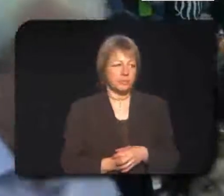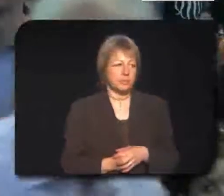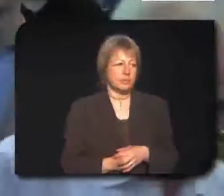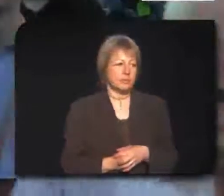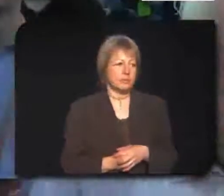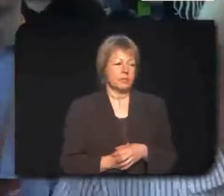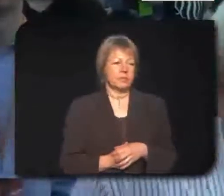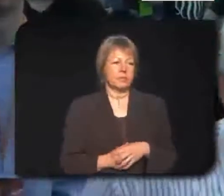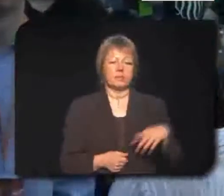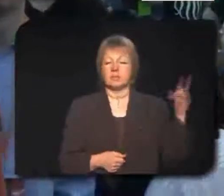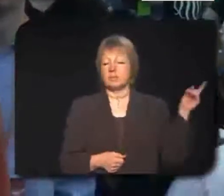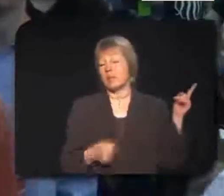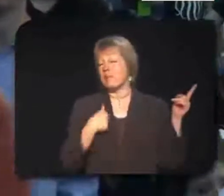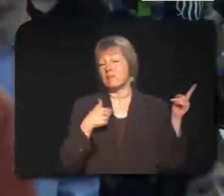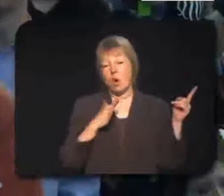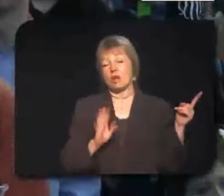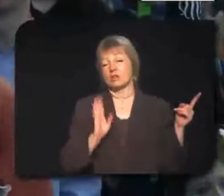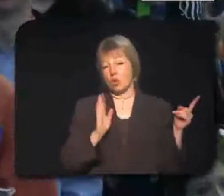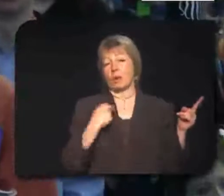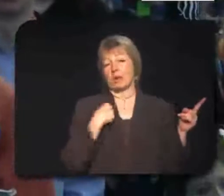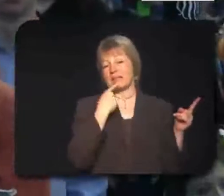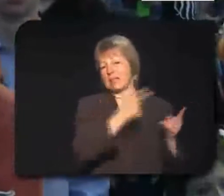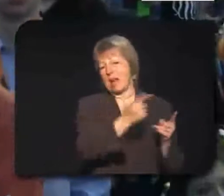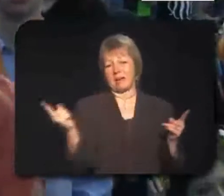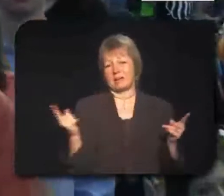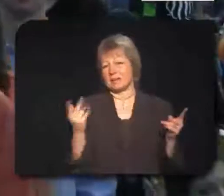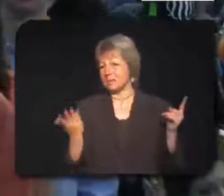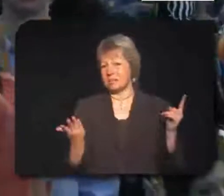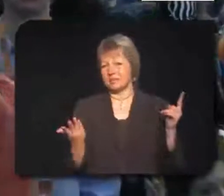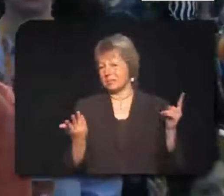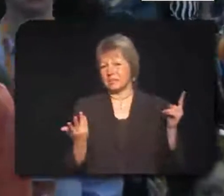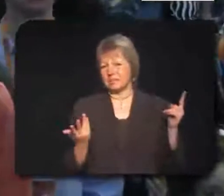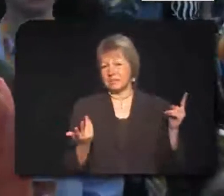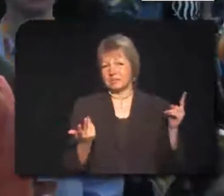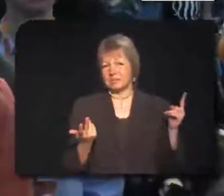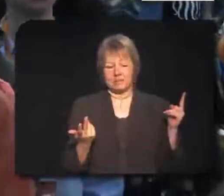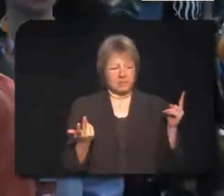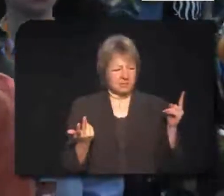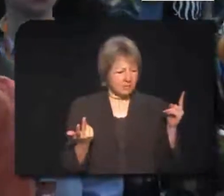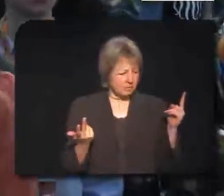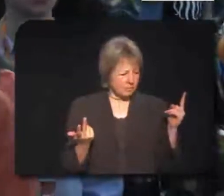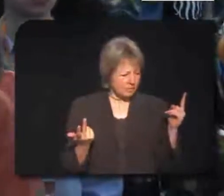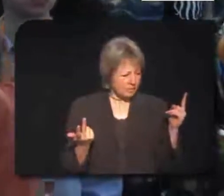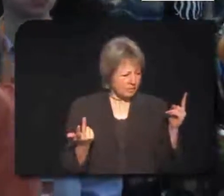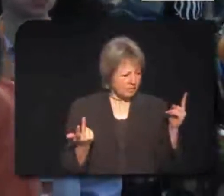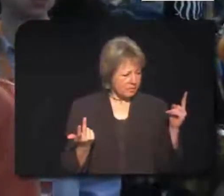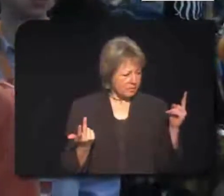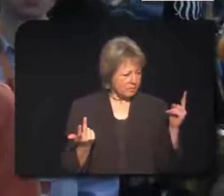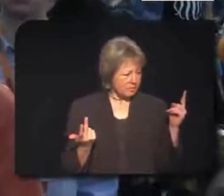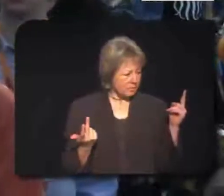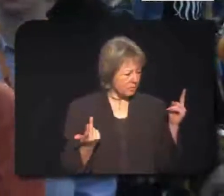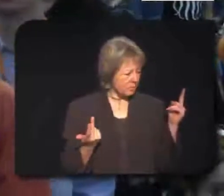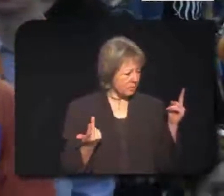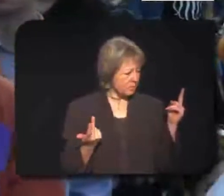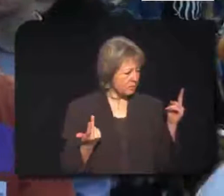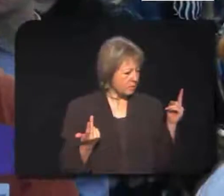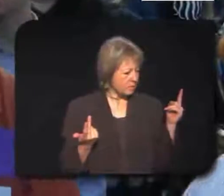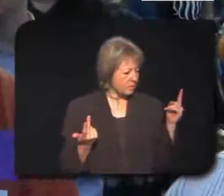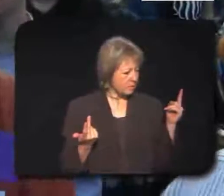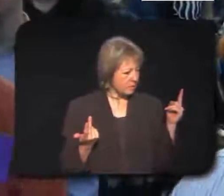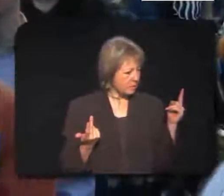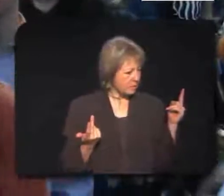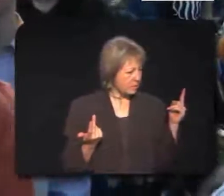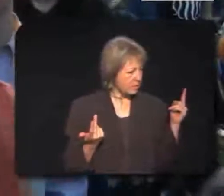kommen wir nicht durch ich habe es euch gesagt da oben ist eure Ohr ich werde exakt bei nur immer ausmachen also sie zu ihr könnt sie sehen gut